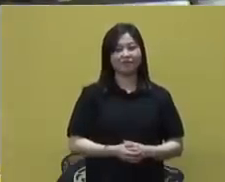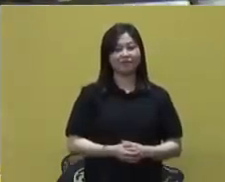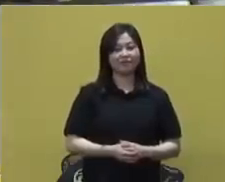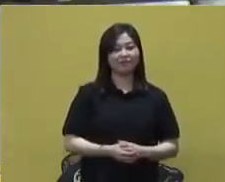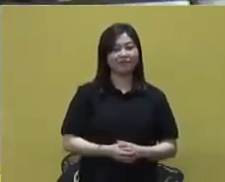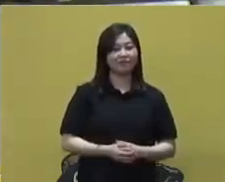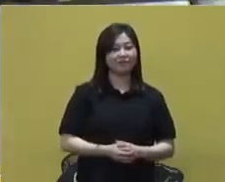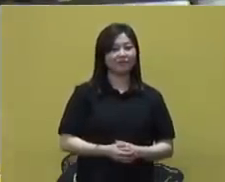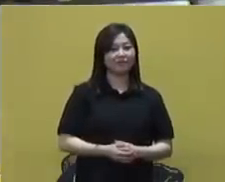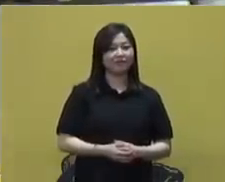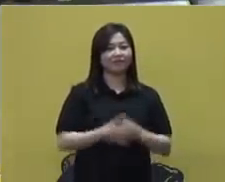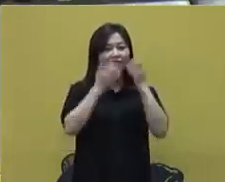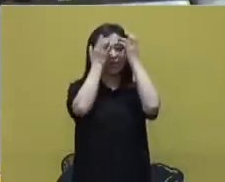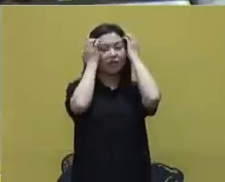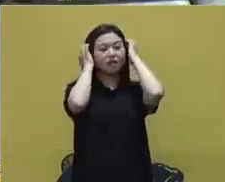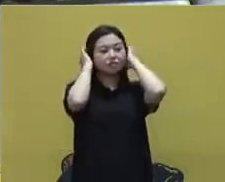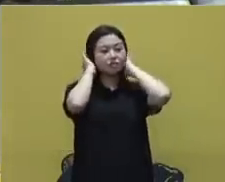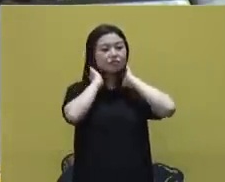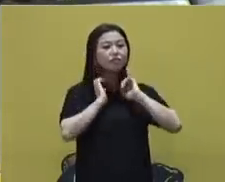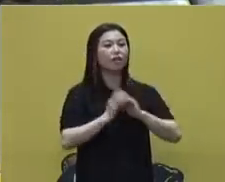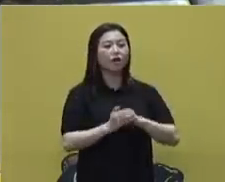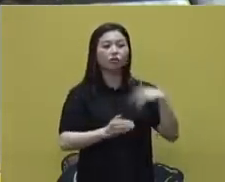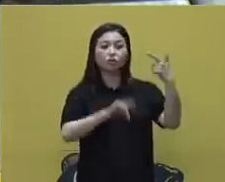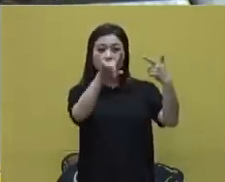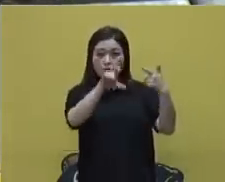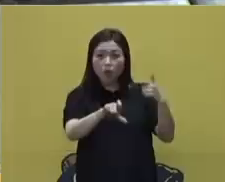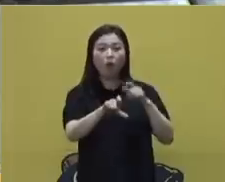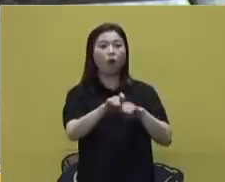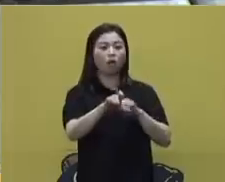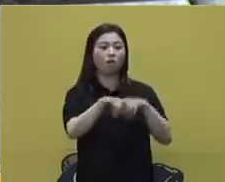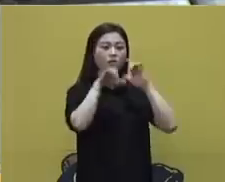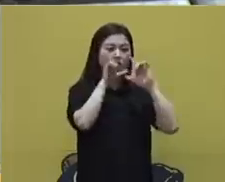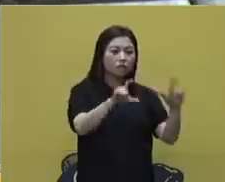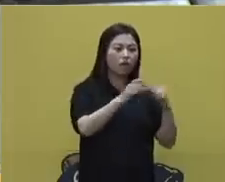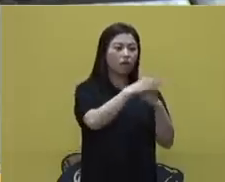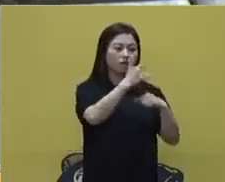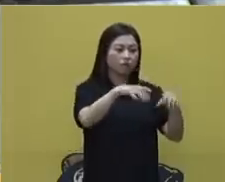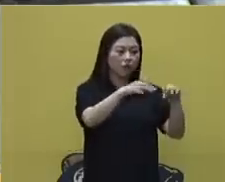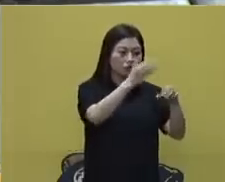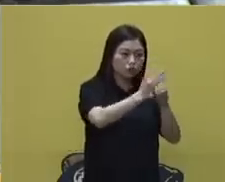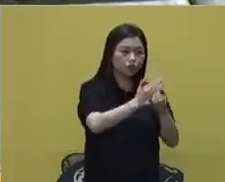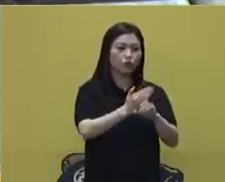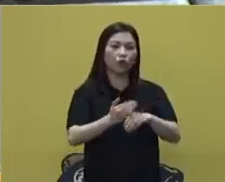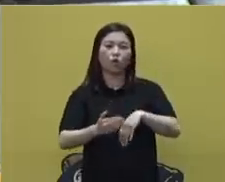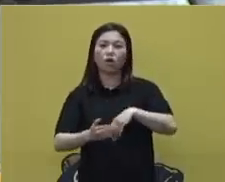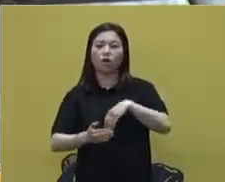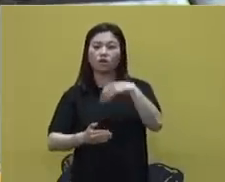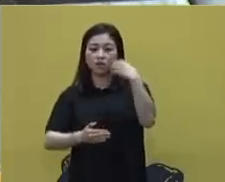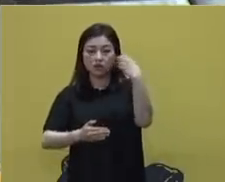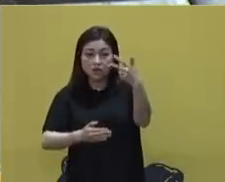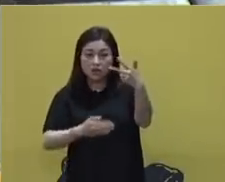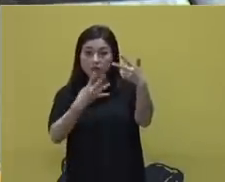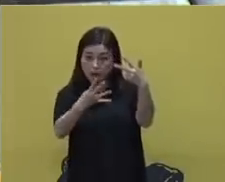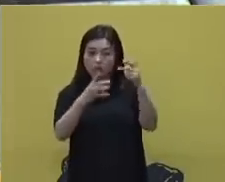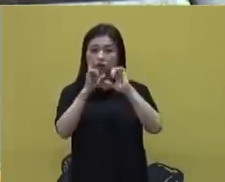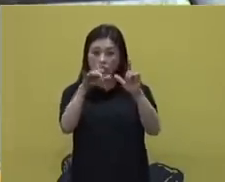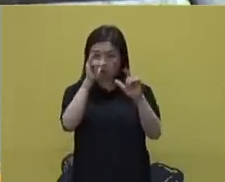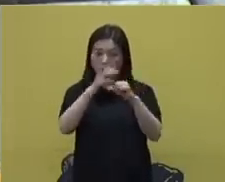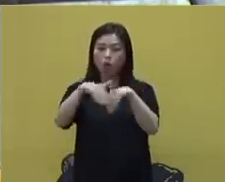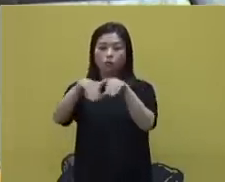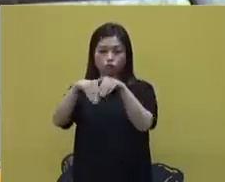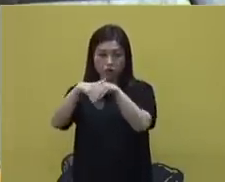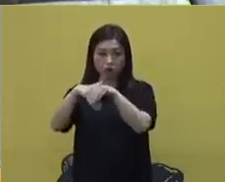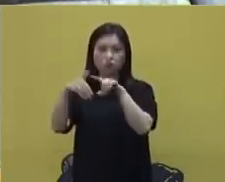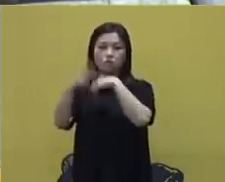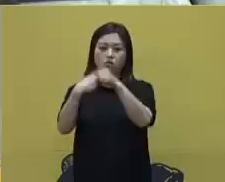그 6.15 공동선언 김대중 대통령님 때 있었고 14선언은 이제 노무현 대통령님 때 계셨고 그런 거 하면 우리 문재인 대통령은